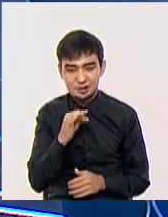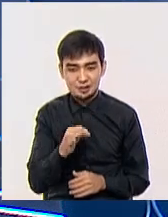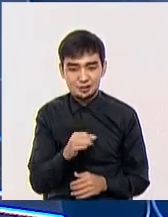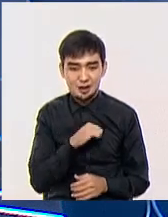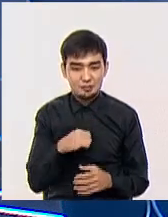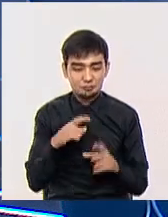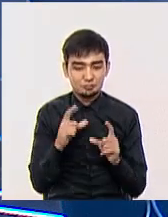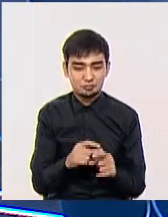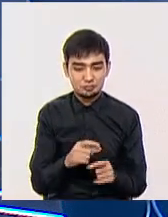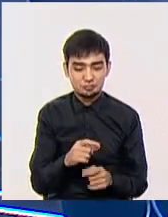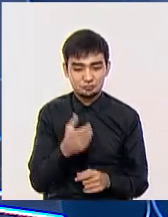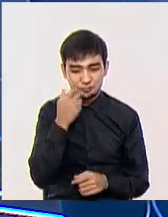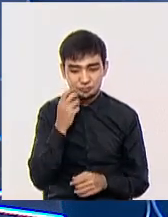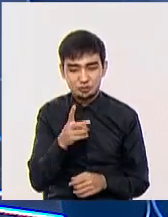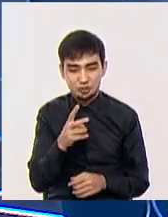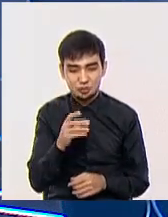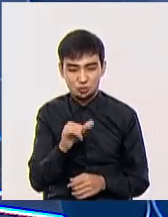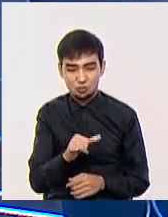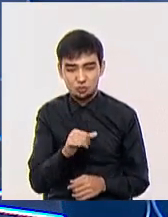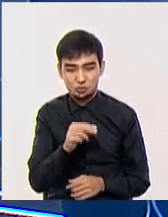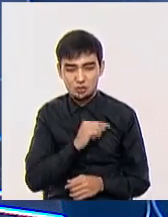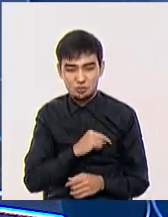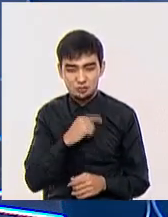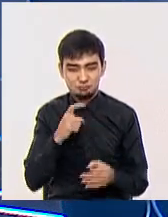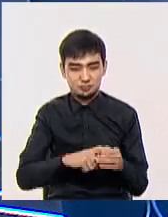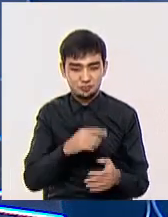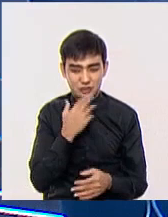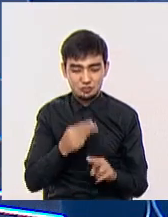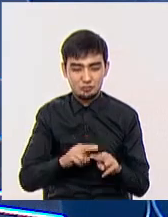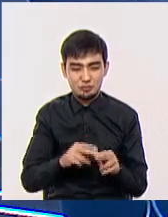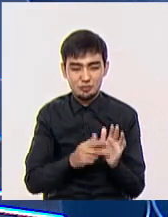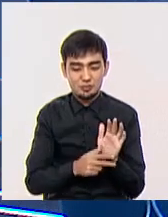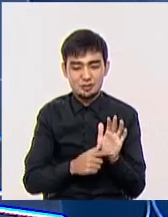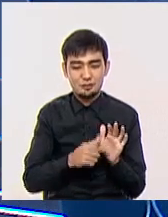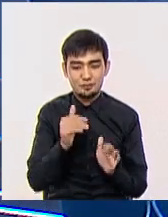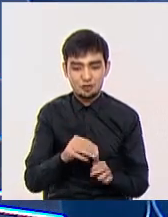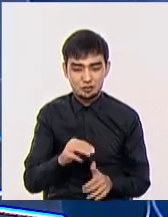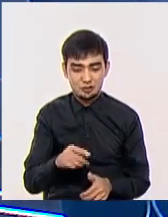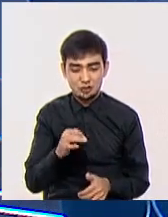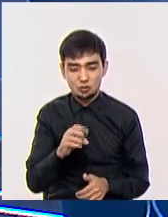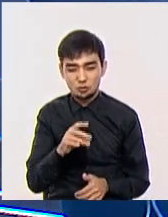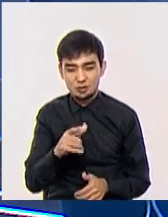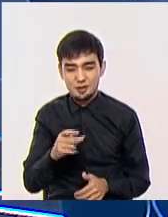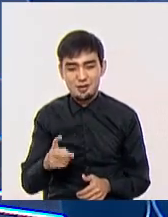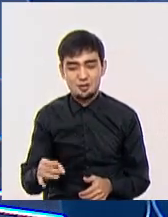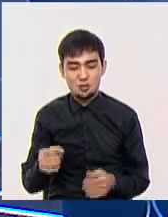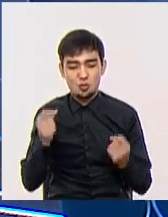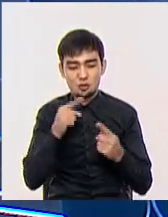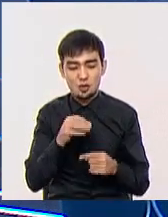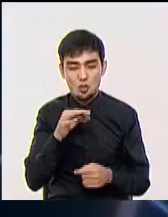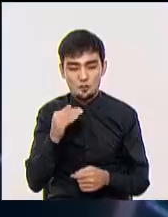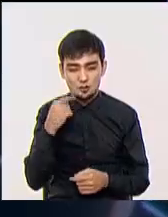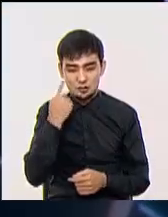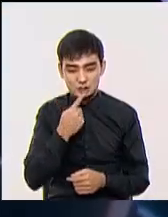всех доход у неквалифицированных рабочих 87000 мой коллега нургали карабаев сегодня изучал официальные